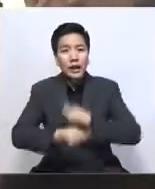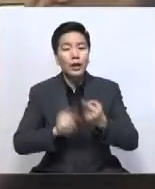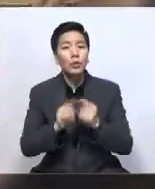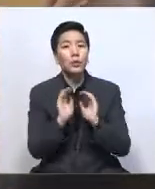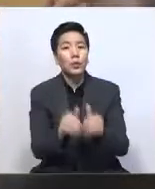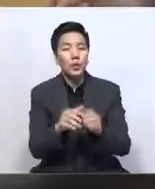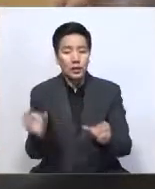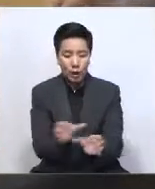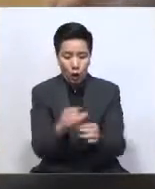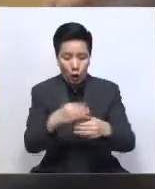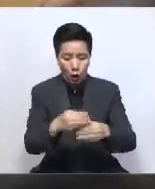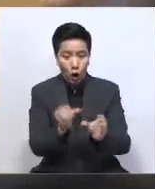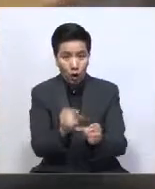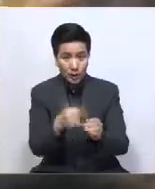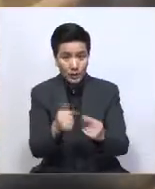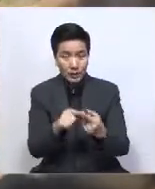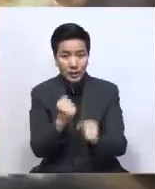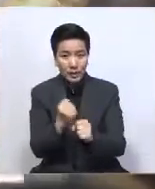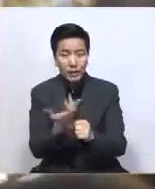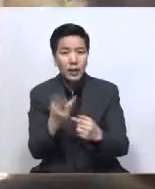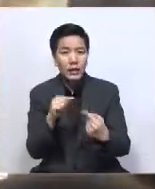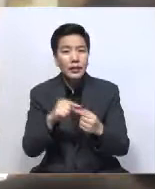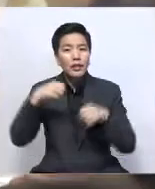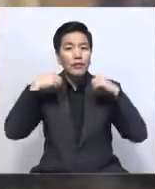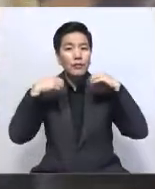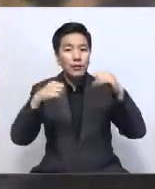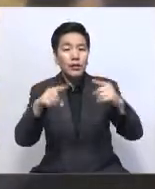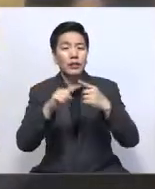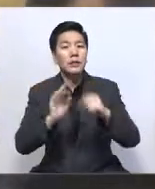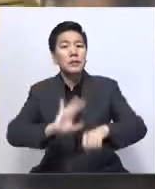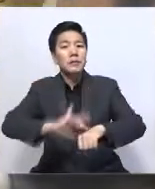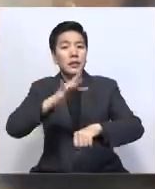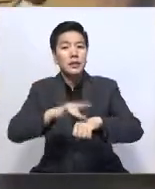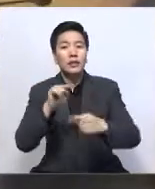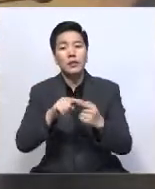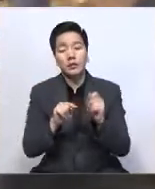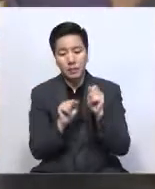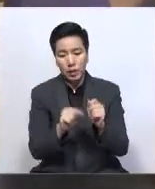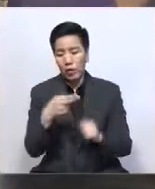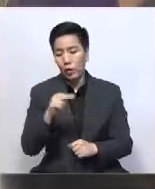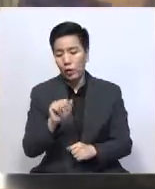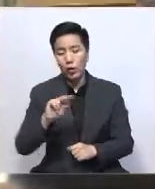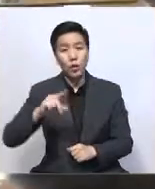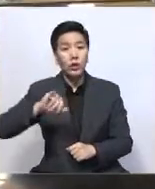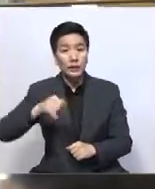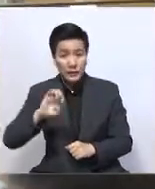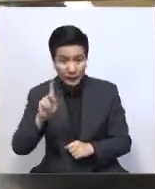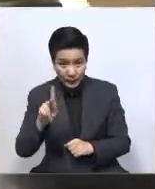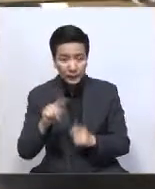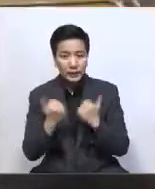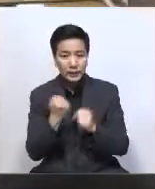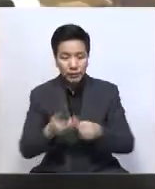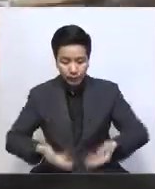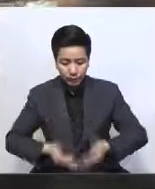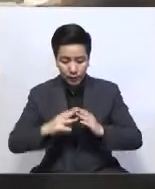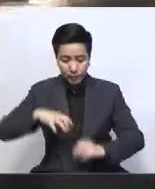ฑ์มะพร้าวบรรจุกล่องการส่งเสริมผลิตไฟฟ้าชีวมวลในพื้นที่อำเภอหนองจิกซึ่งอยู่ระหว่างการศึกษาจัดตั้งโร